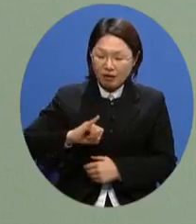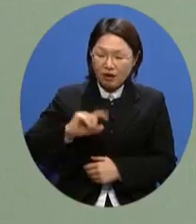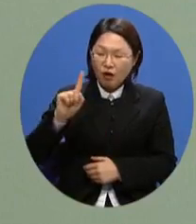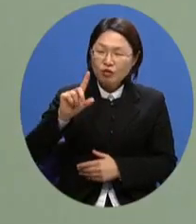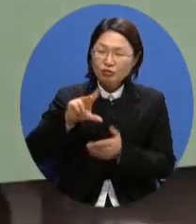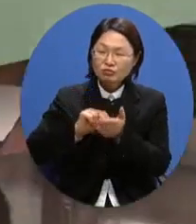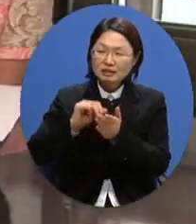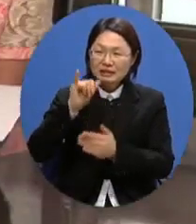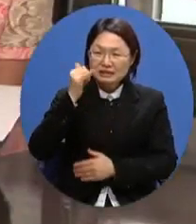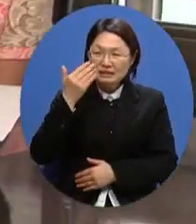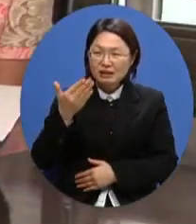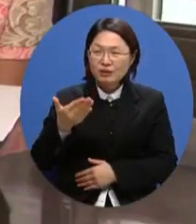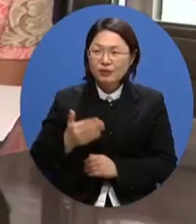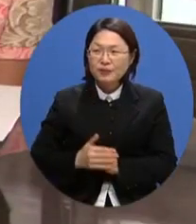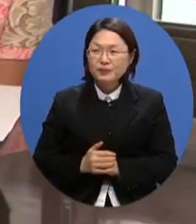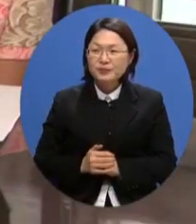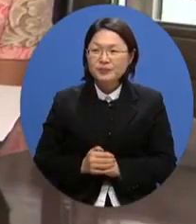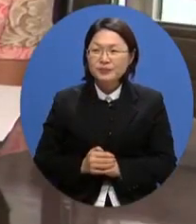문제가 있는 걸까요?